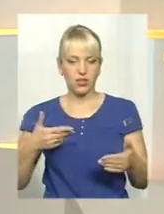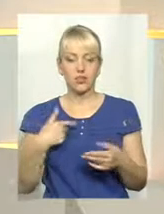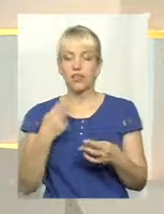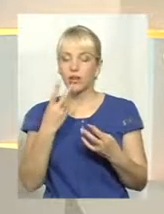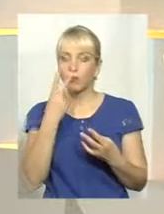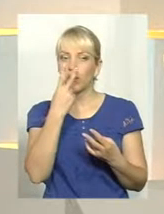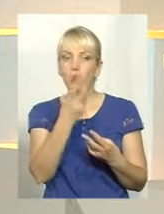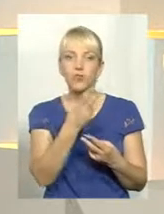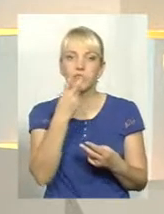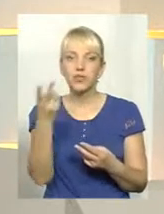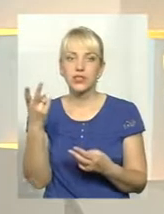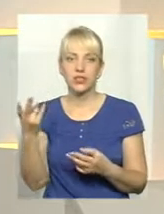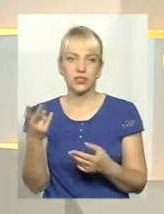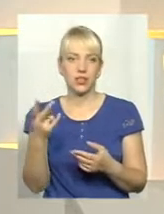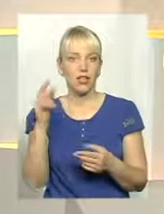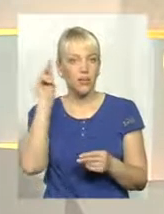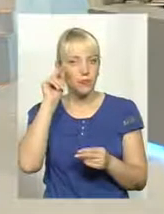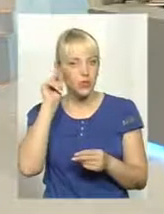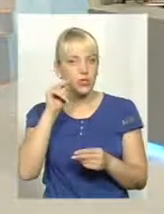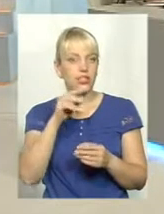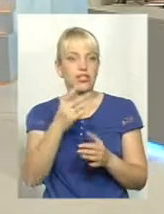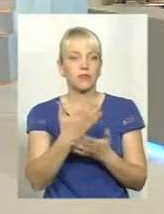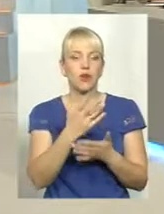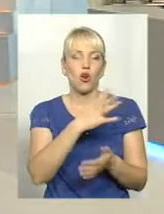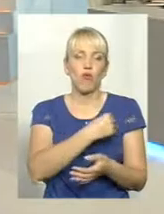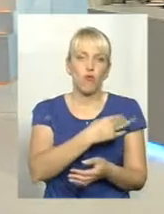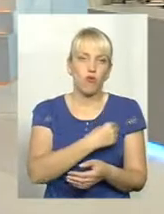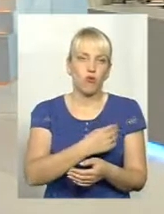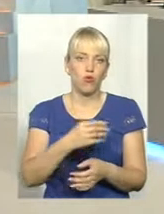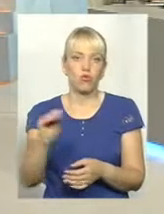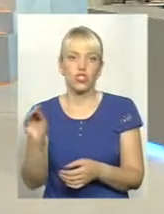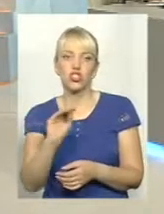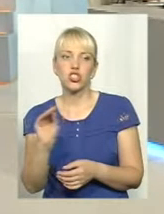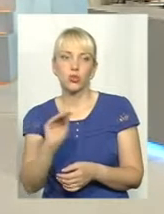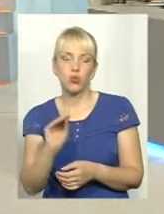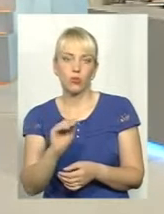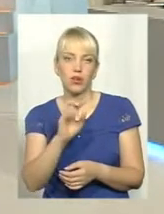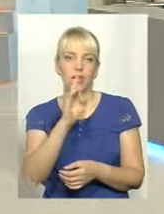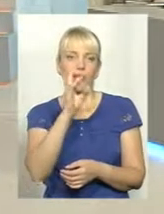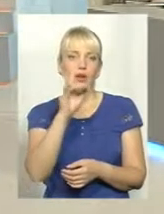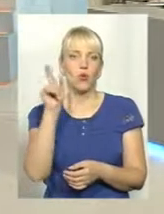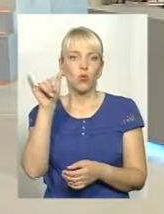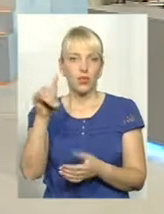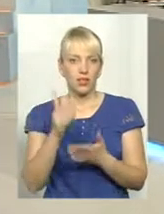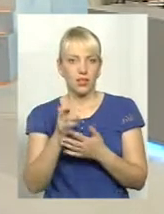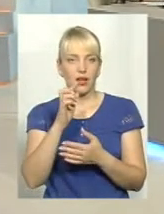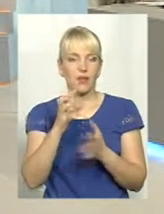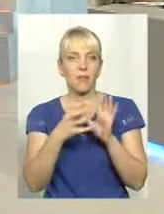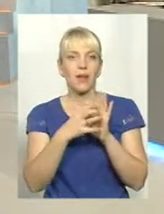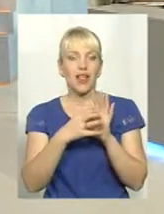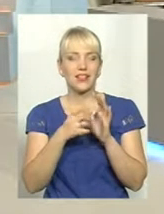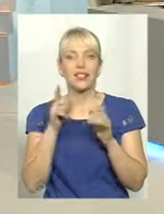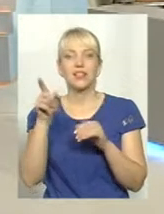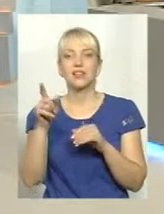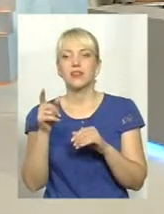вашу думку? На мою думку, потрібно подивитися практику того ж Львова. Я не можу сказати одразу чітку цифру, там за рік ми станемо